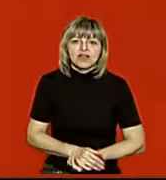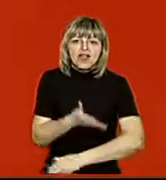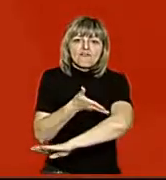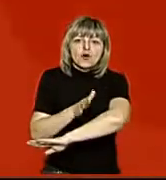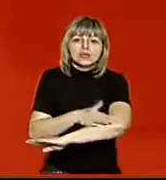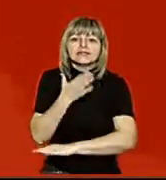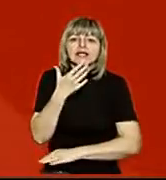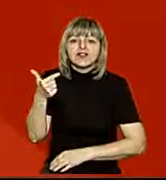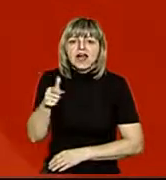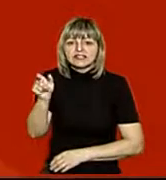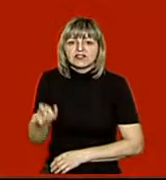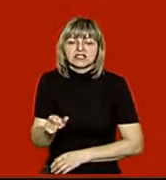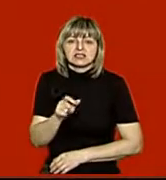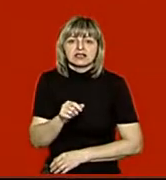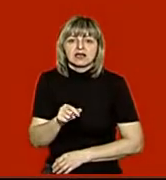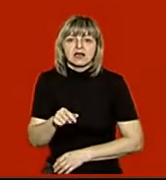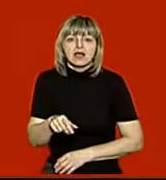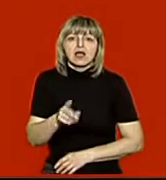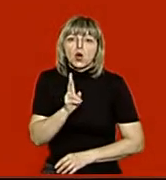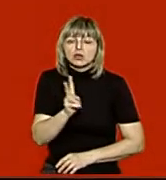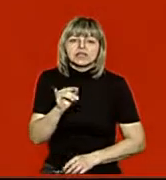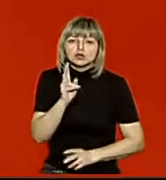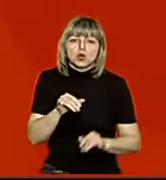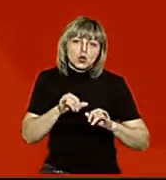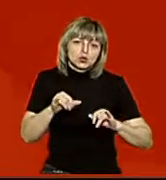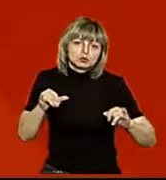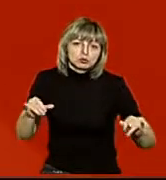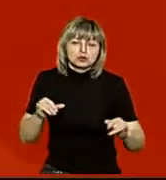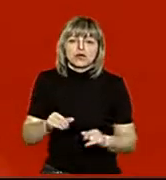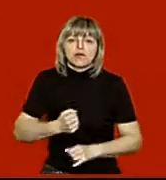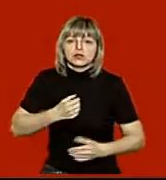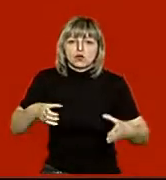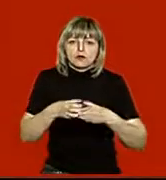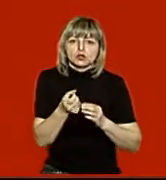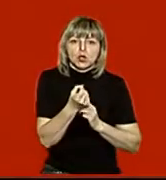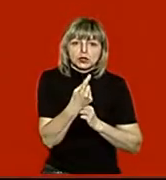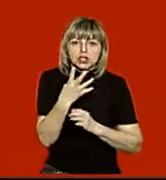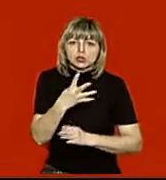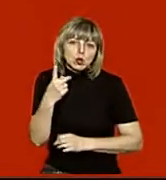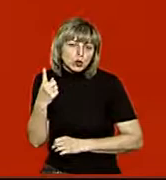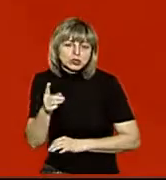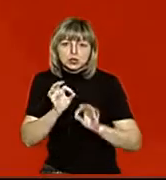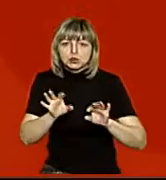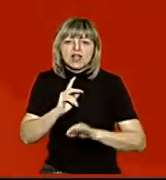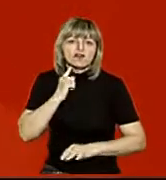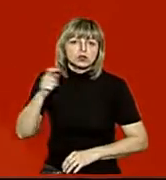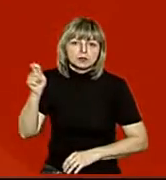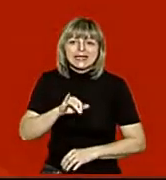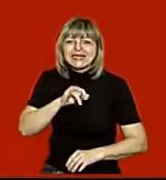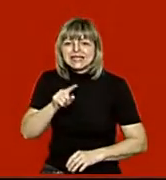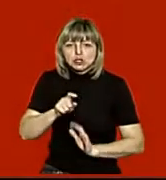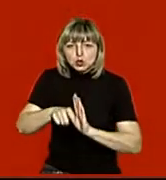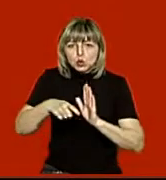Волинський нацгвардієць Сергій Апшай – один із тих, хто розбудовував військову частину номер 1141. Він каже, в Луцьк приїхав з